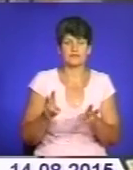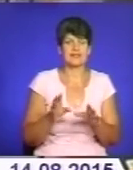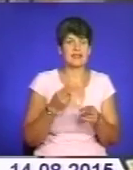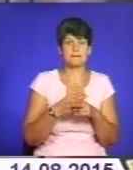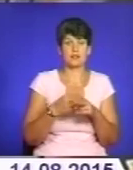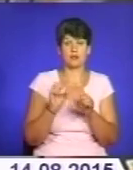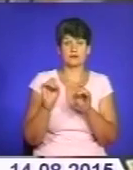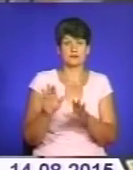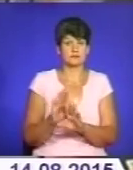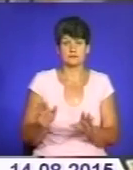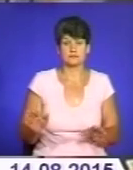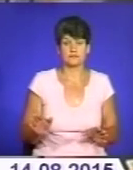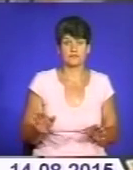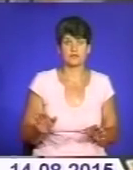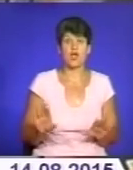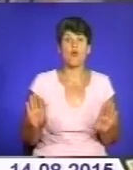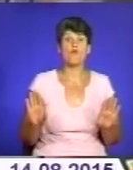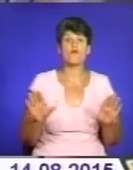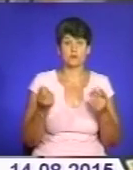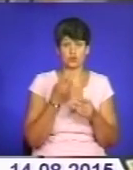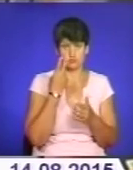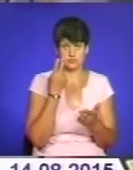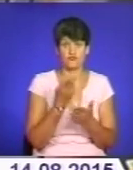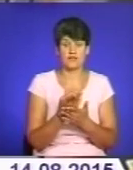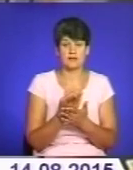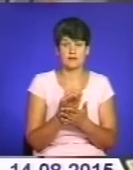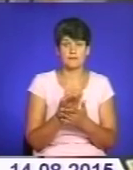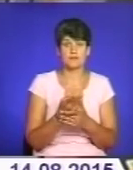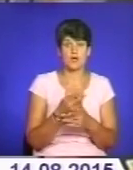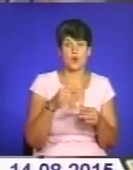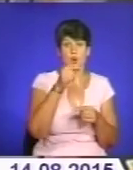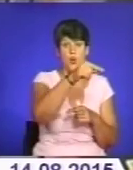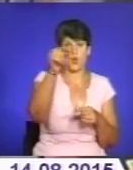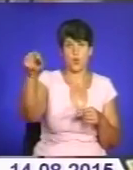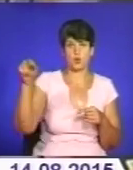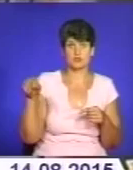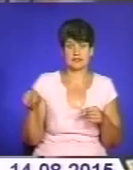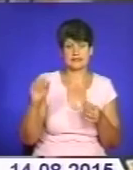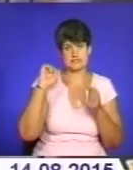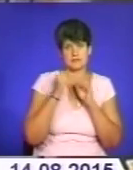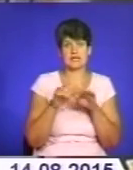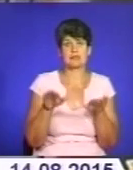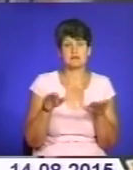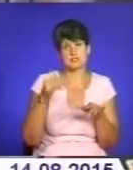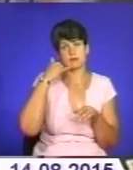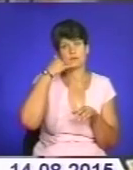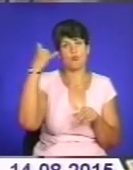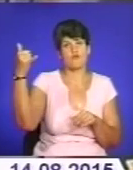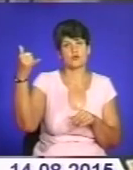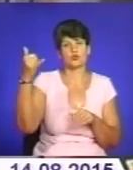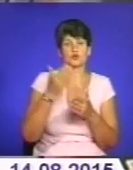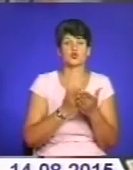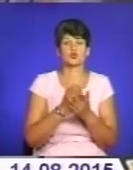на металобрухт, а у випадку виявлення огородити, запам'ятати місце і повідомити